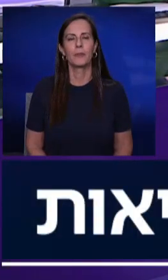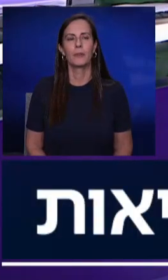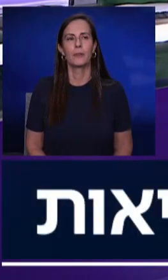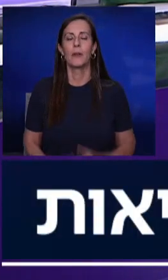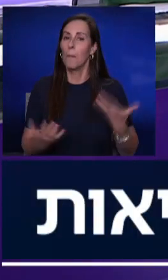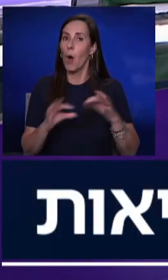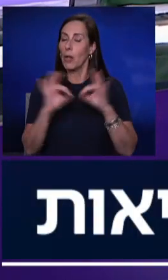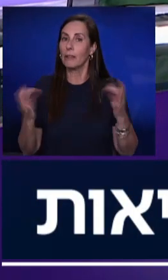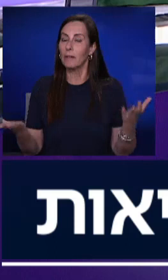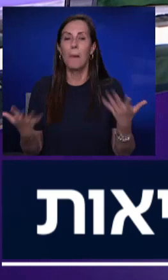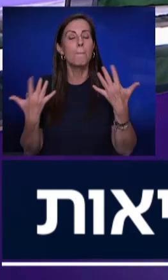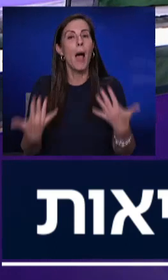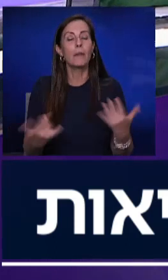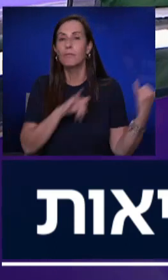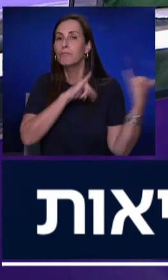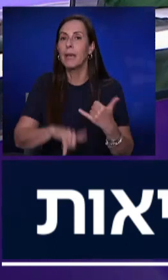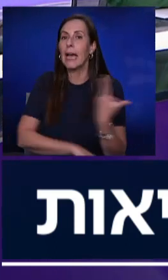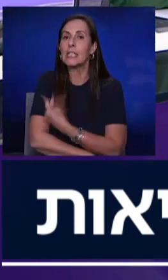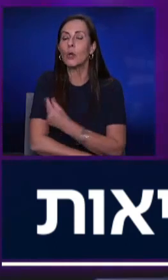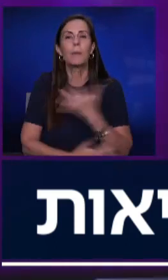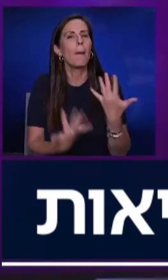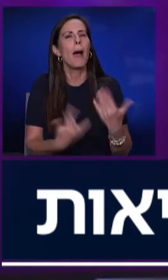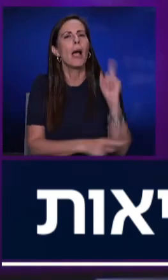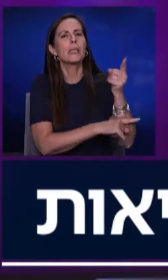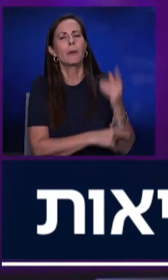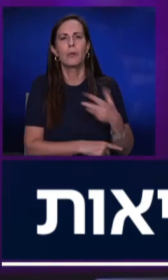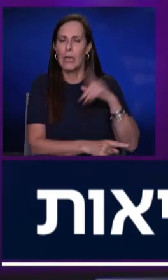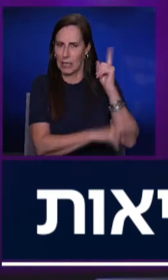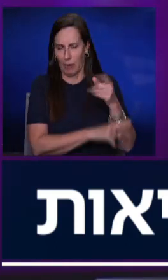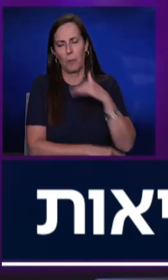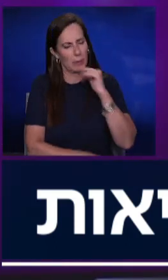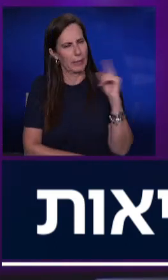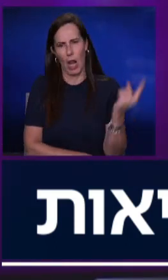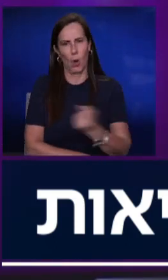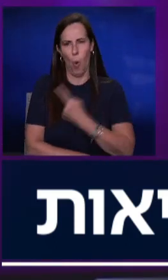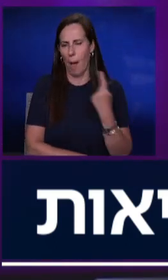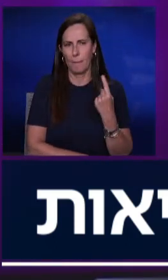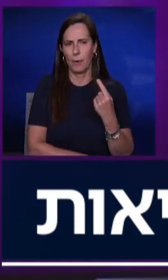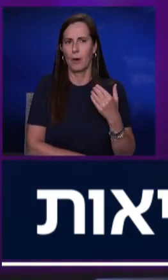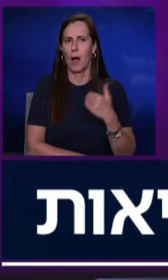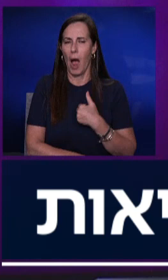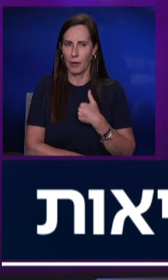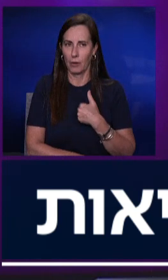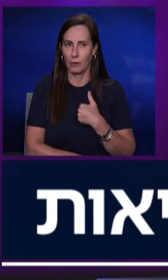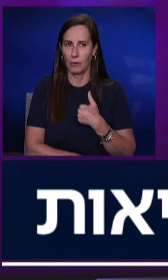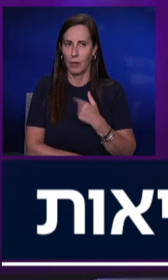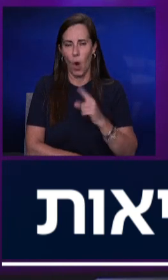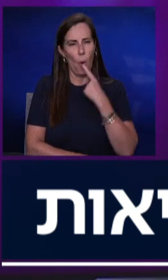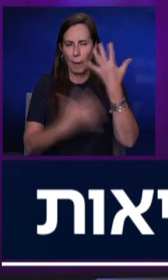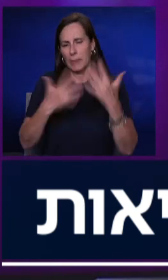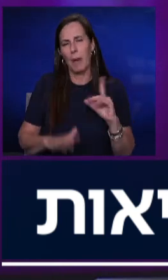מתי יגיעו החיסונים? כמה הזמנתם? הזמנו מספיק לכולם. אנחנו לא מדברים על המספרים, אבל יהיה